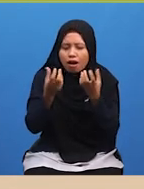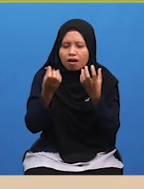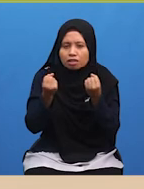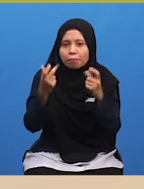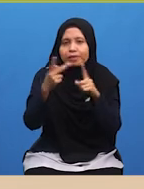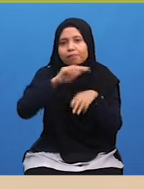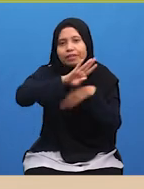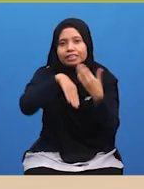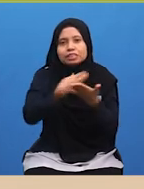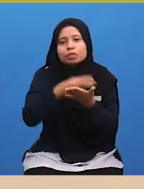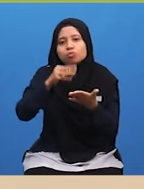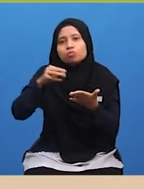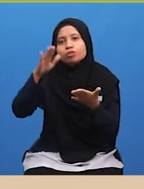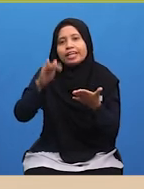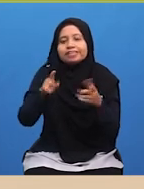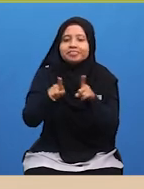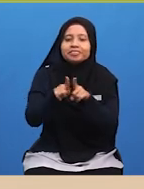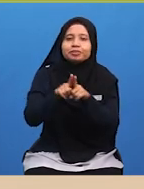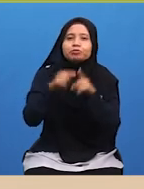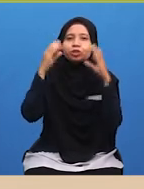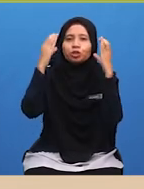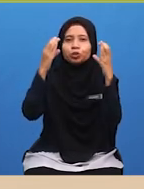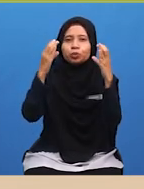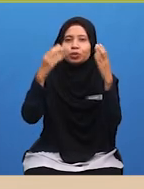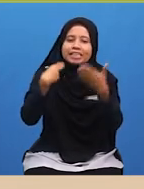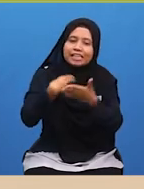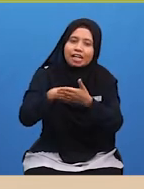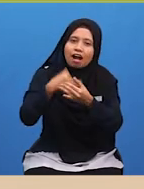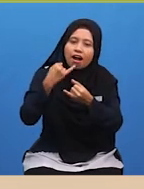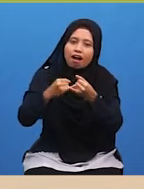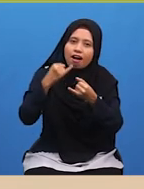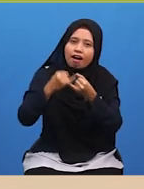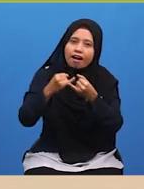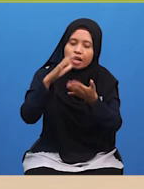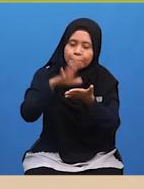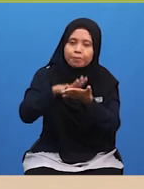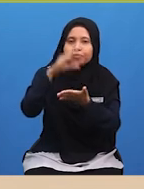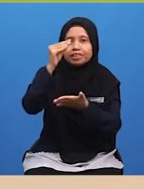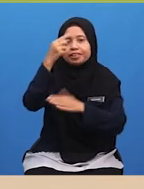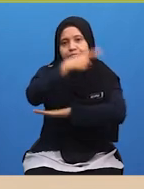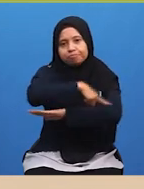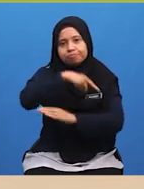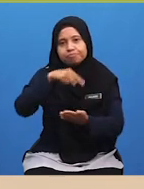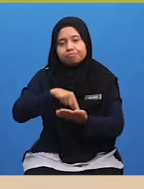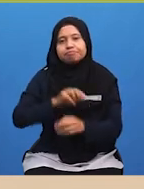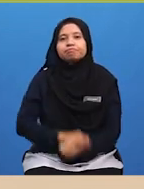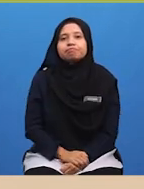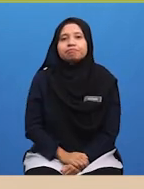kepada semua murid yang sudi bersama cikgu sehingga akhir pembelajaran hari